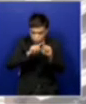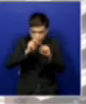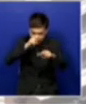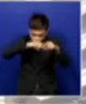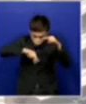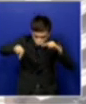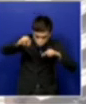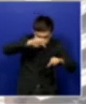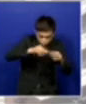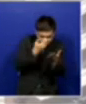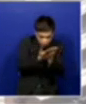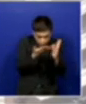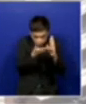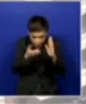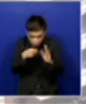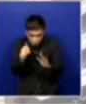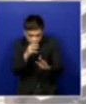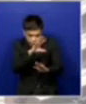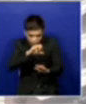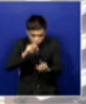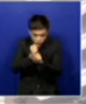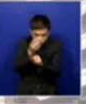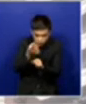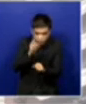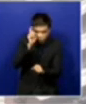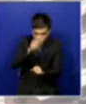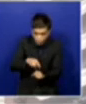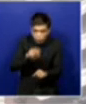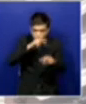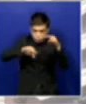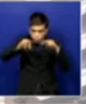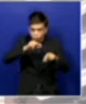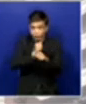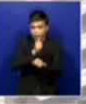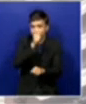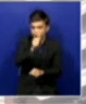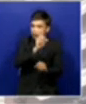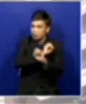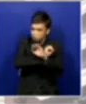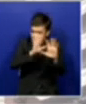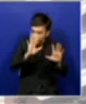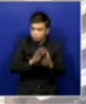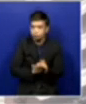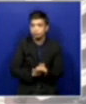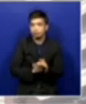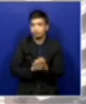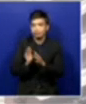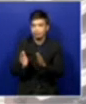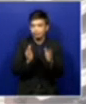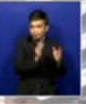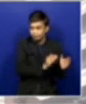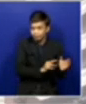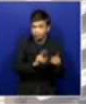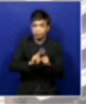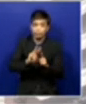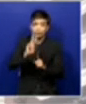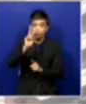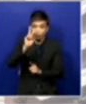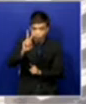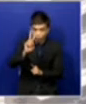นหลักที่หนึ่งอันที่สองครับอันที่สองรายการการโอนงบประม